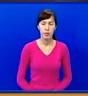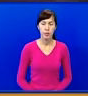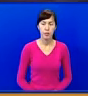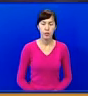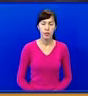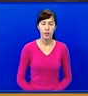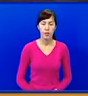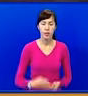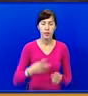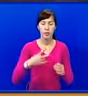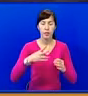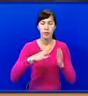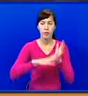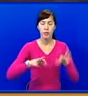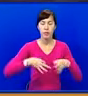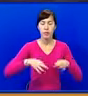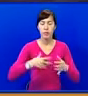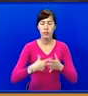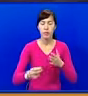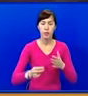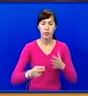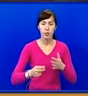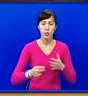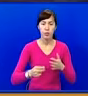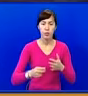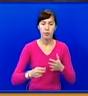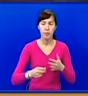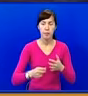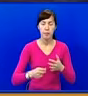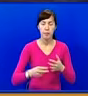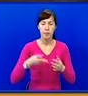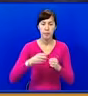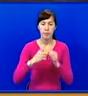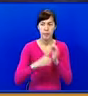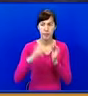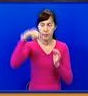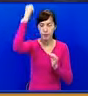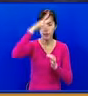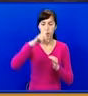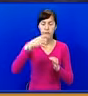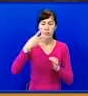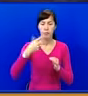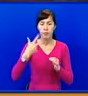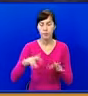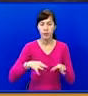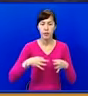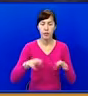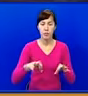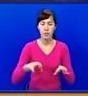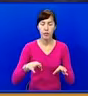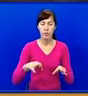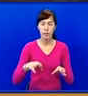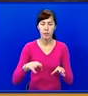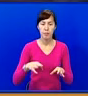90 арнай автокөлік алдық, 90. Мына биыл 2017 жылы 143 автокөлік алдық.